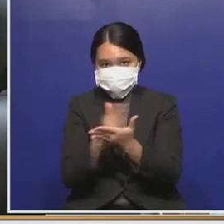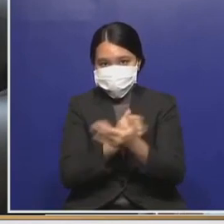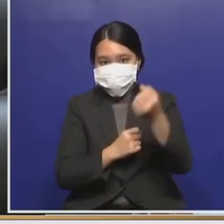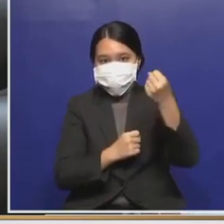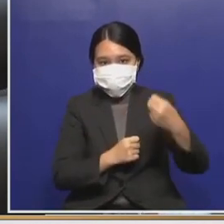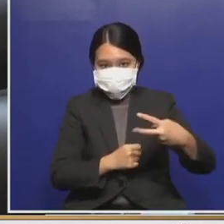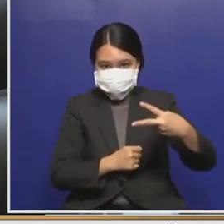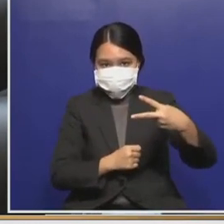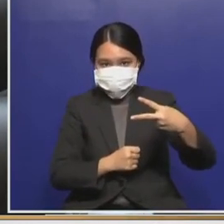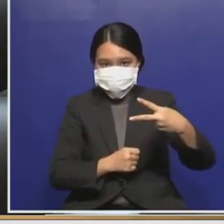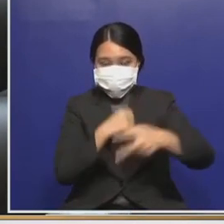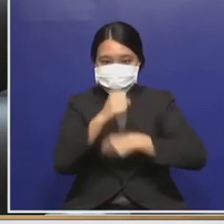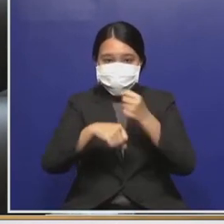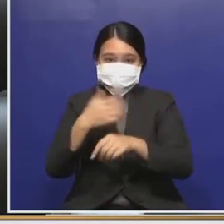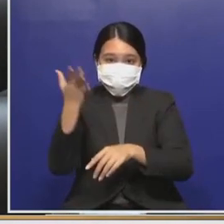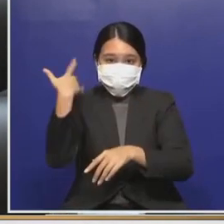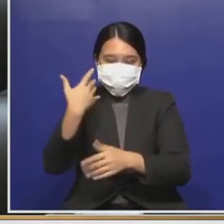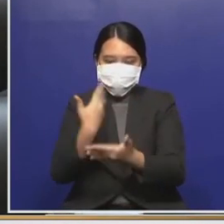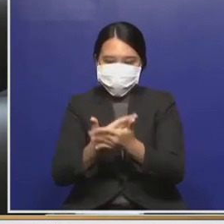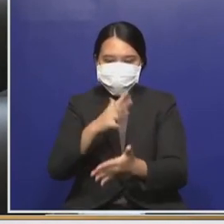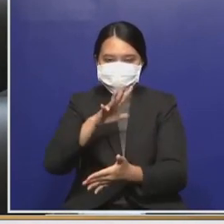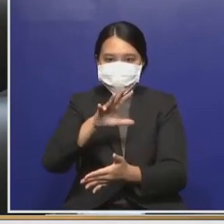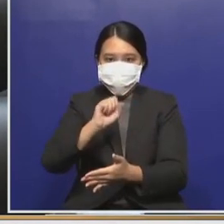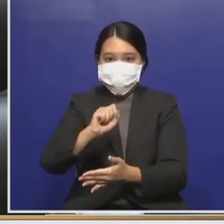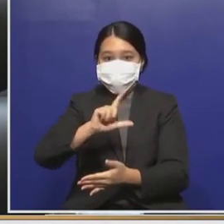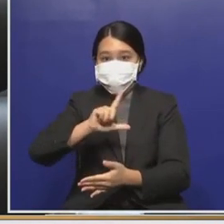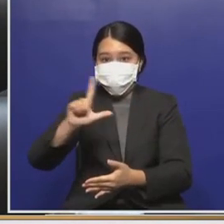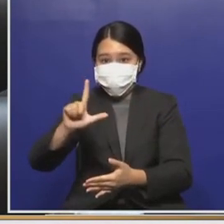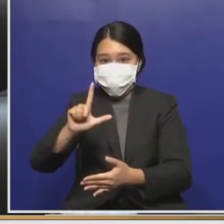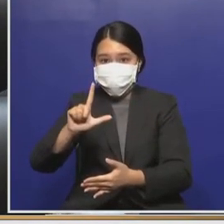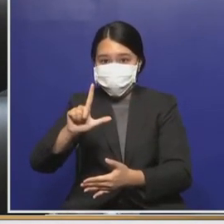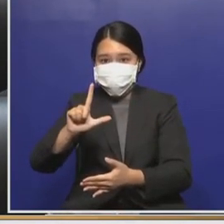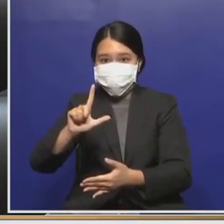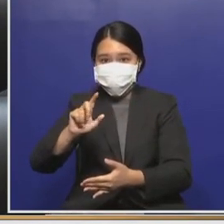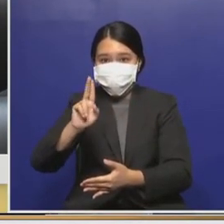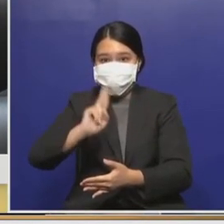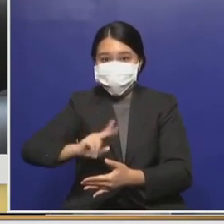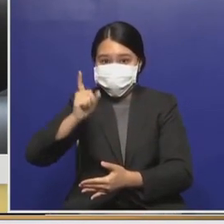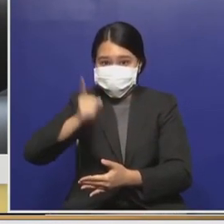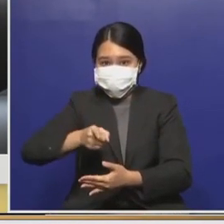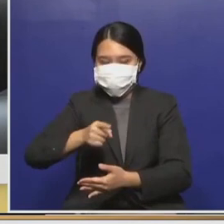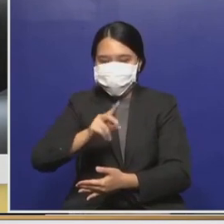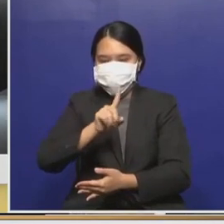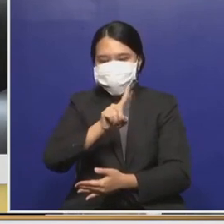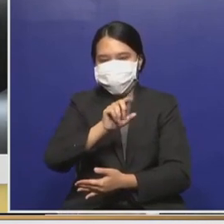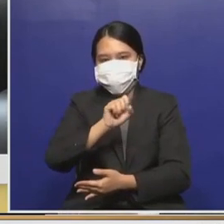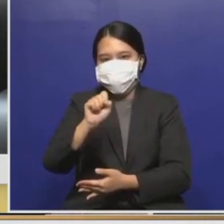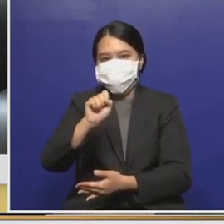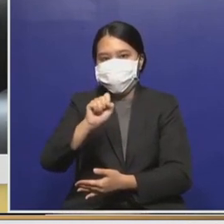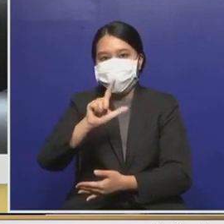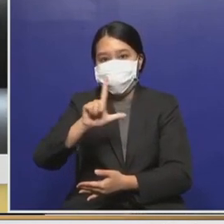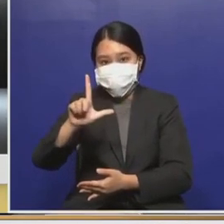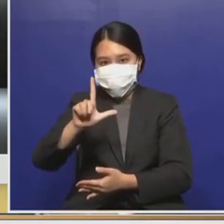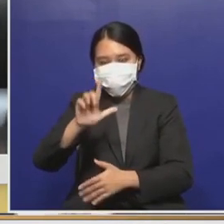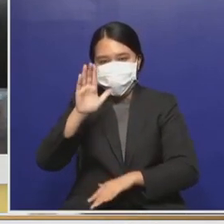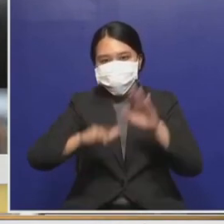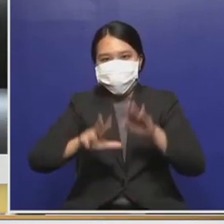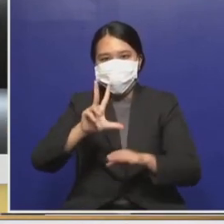ปีที่แล้วห้าแสนล้านใช้ได้แค่แสนก่าร้าน 30%